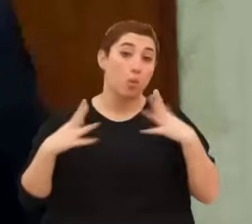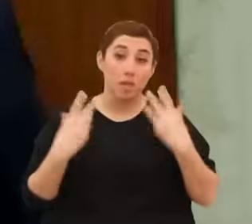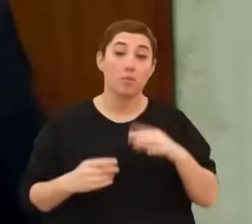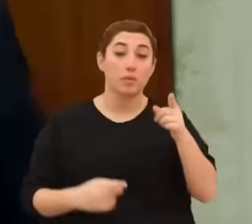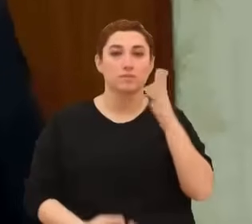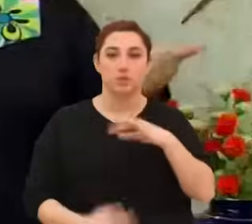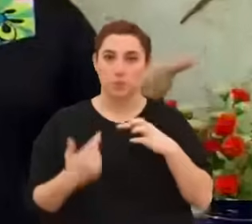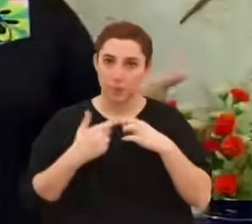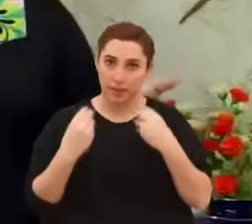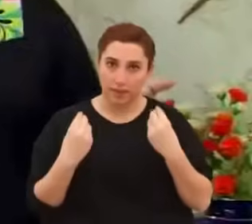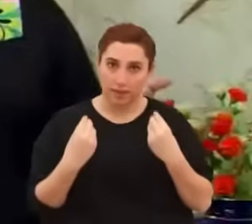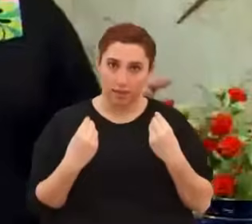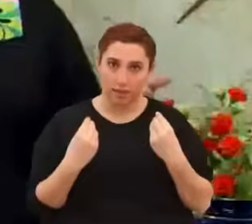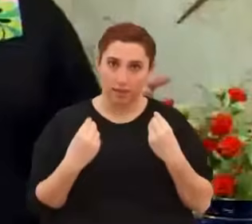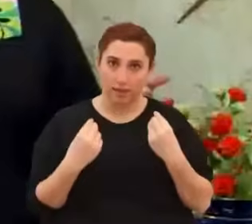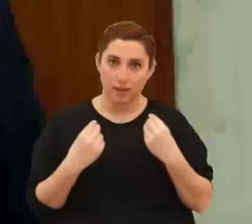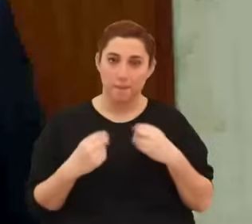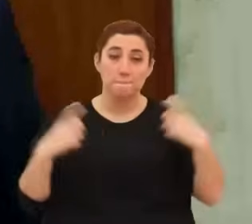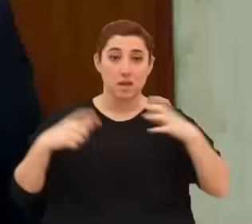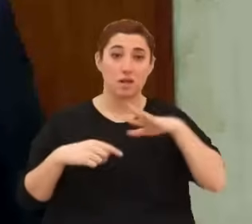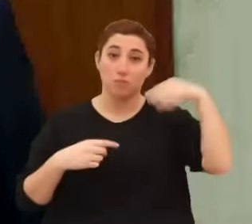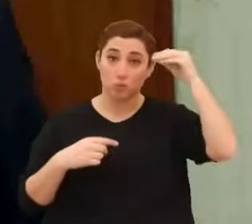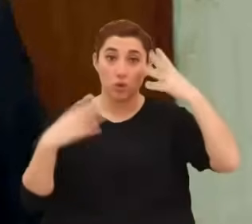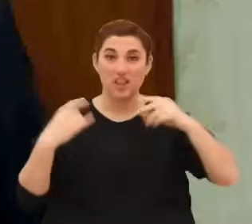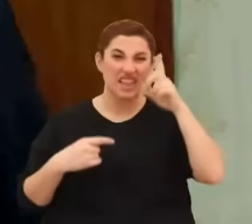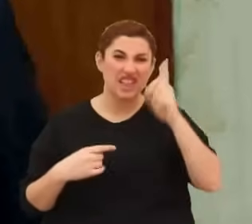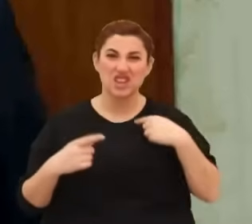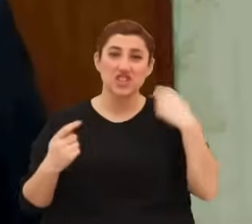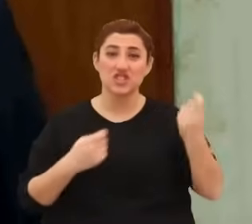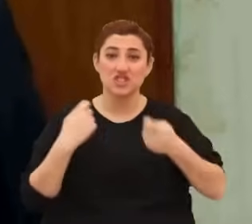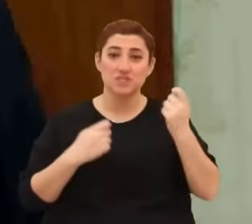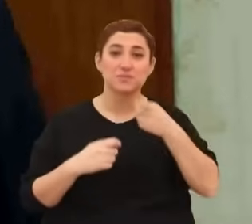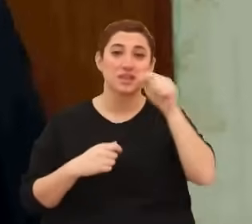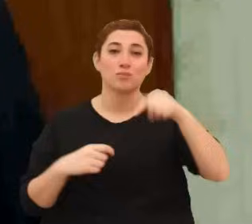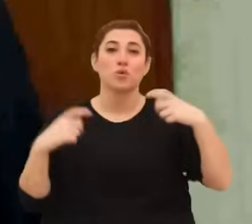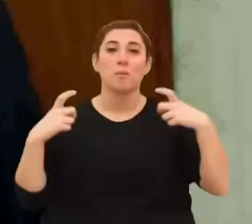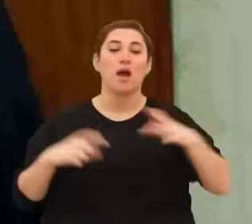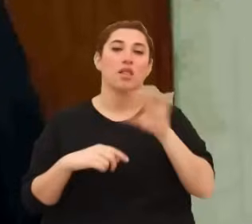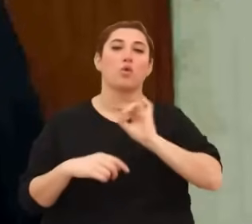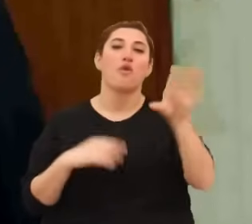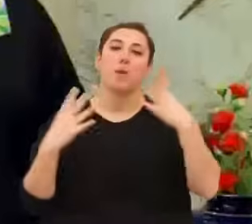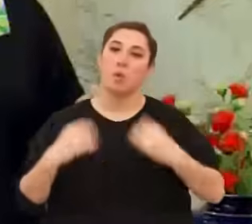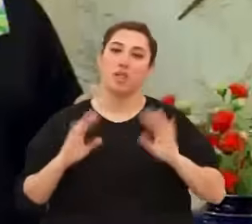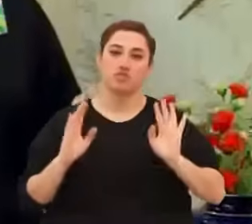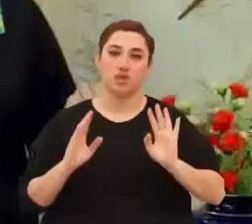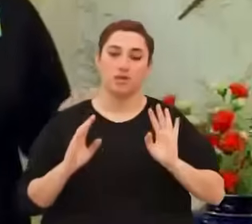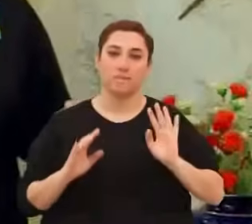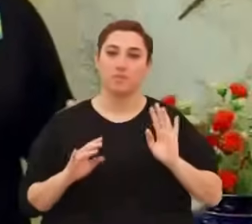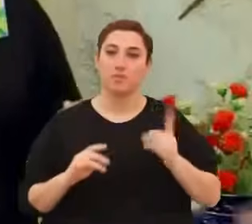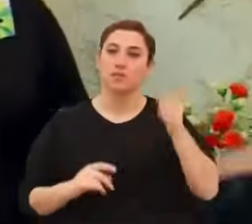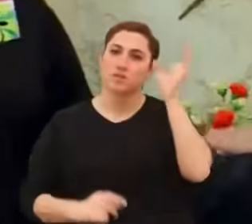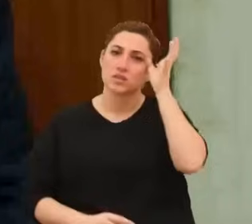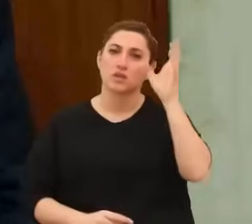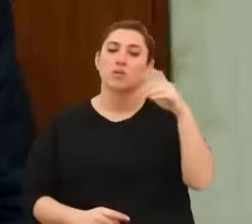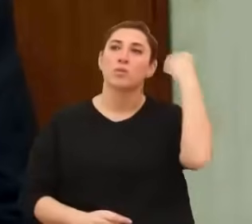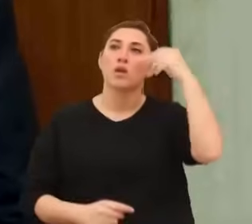Ondan sonra cuma. Okay. Mahalle muhtarı olarak ilk işim seni bu mahalleden atmak olacak ha. Ya